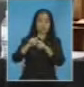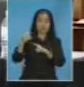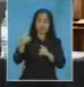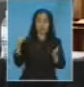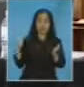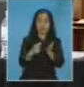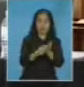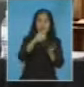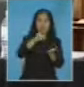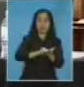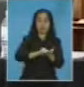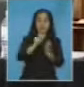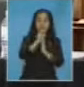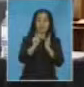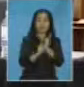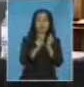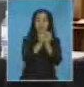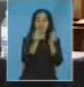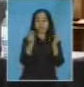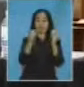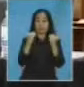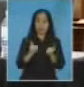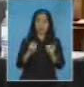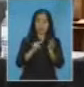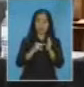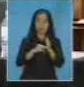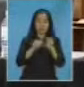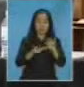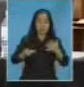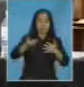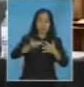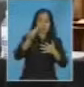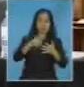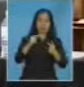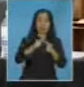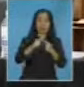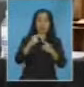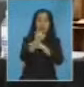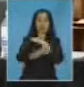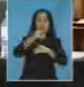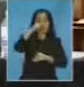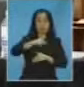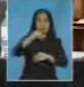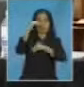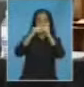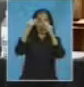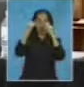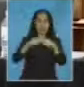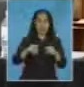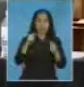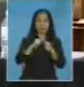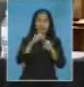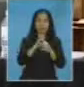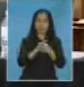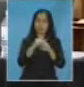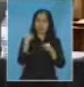าเขียนไว้ในรัฐธรรมนูญซึ่งทำให้ยกระดับของการพัฒนาของประเทศไทยในการจัดสรรทรัพยากรโดยเฉพาะในเรื่องของงบประ